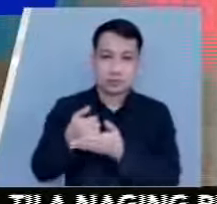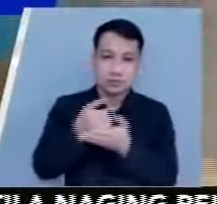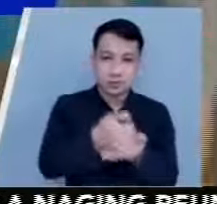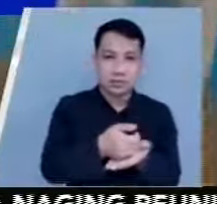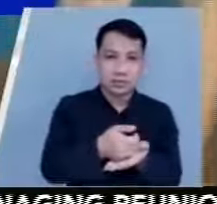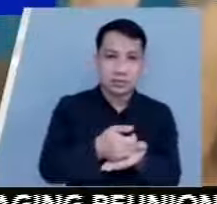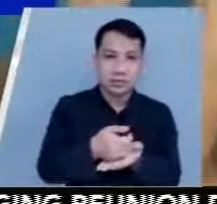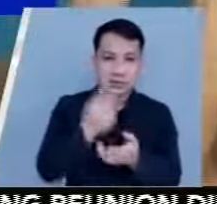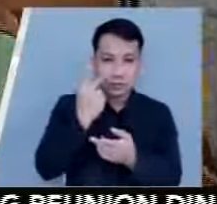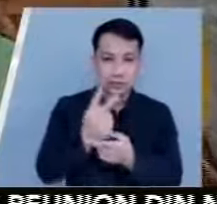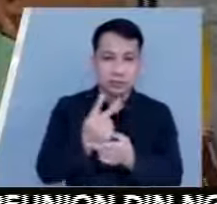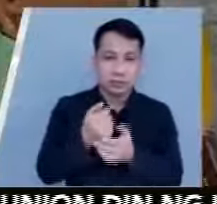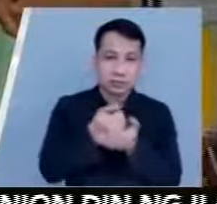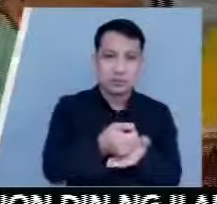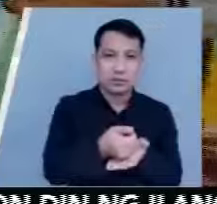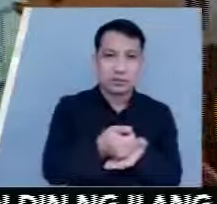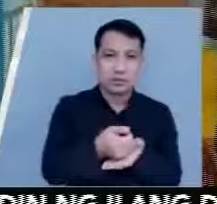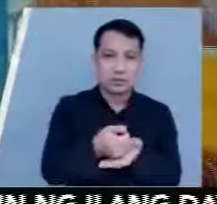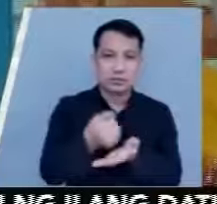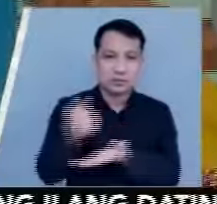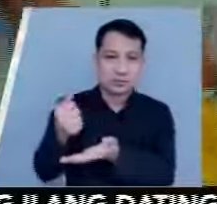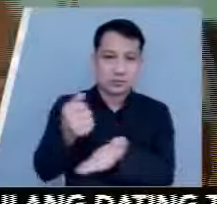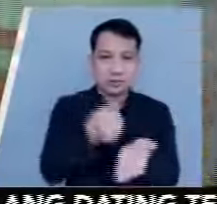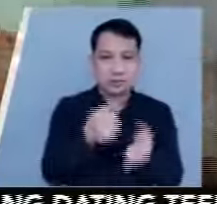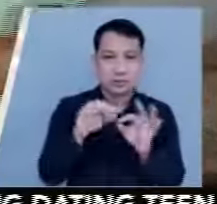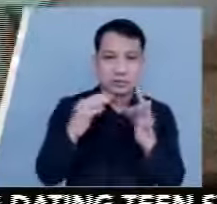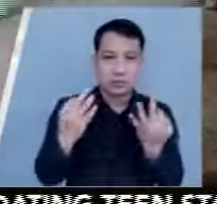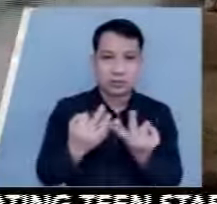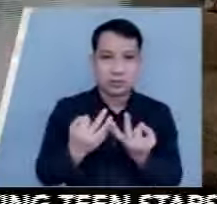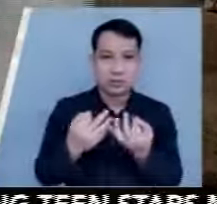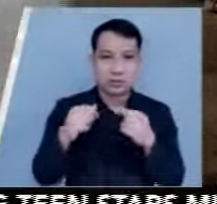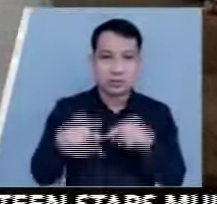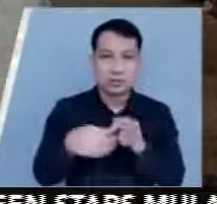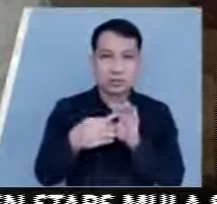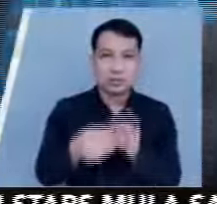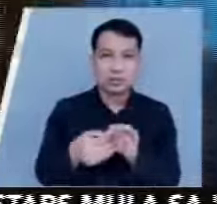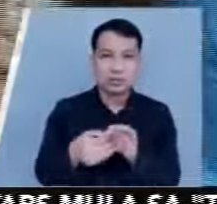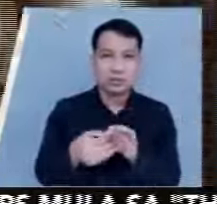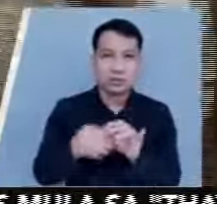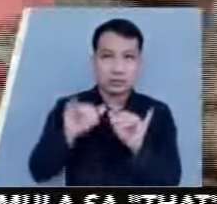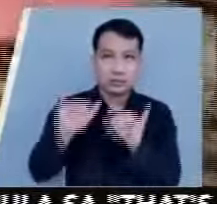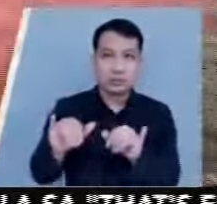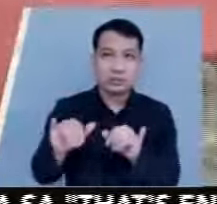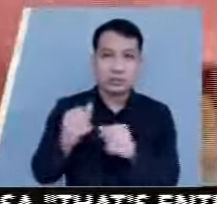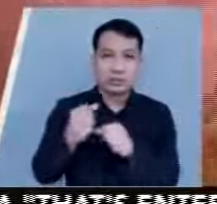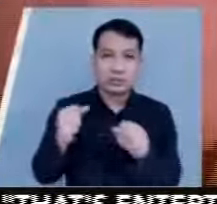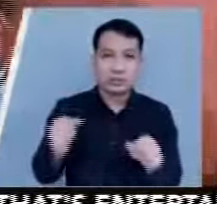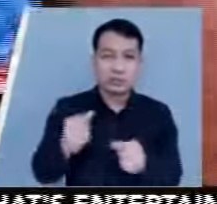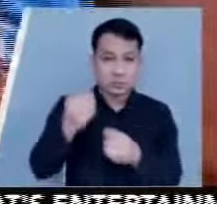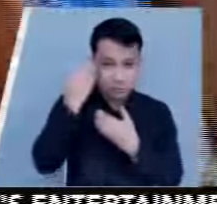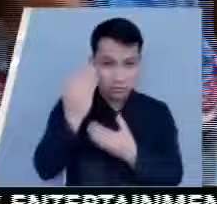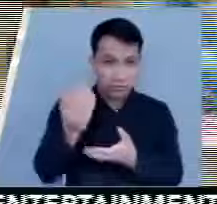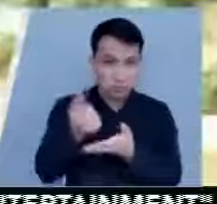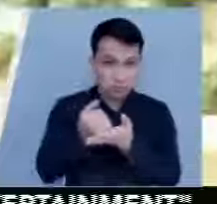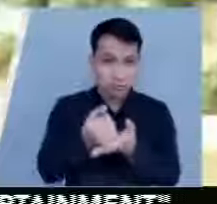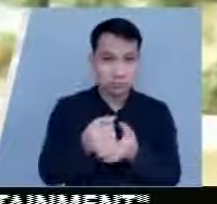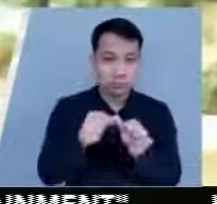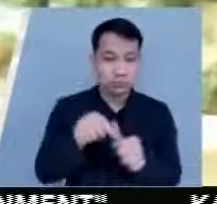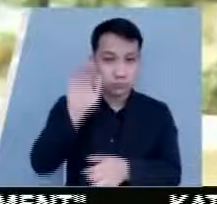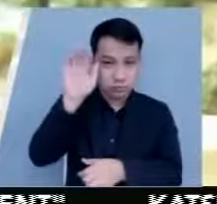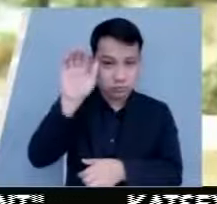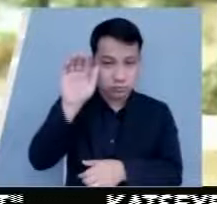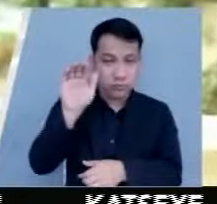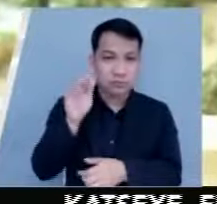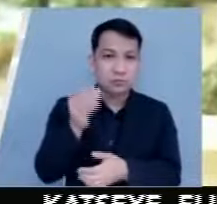para maghatid ng relief goods sa mga pamilyang nananatili ngayon sa evacuation center at ang kanilang patuloy na panawagan. Sana po